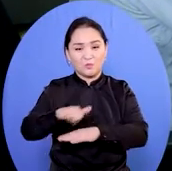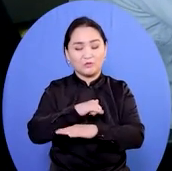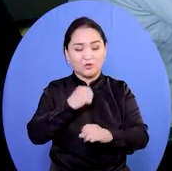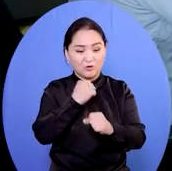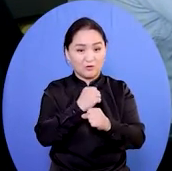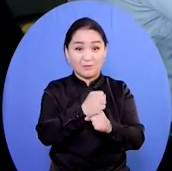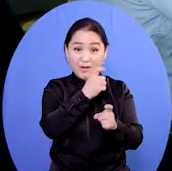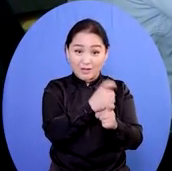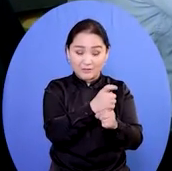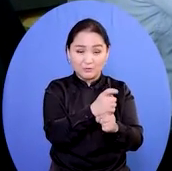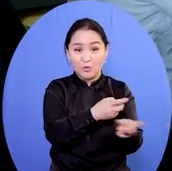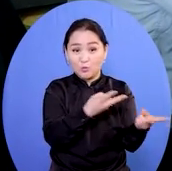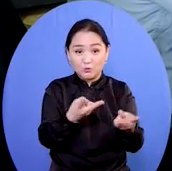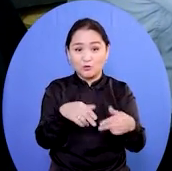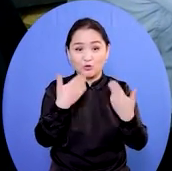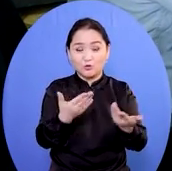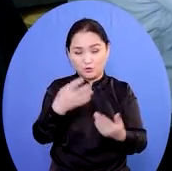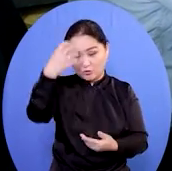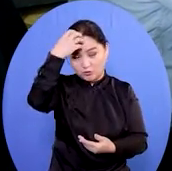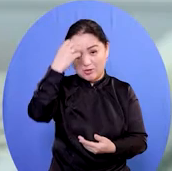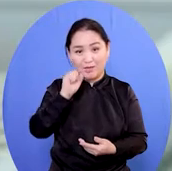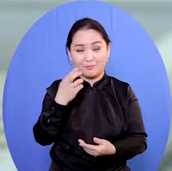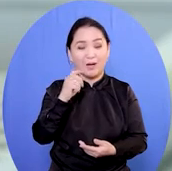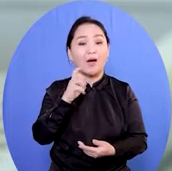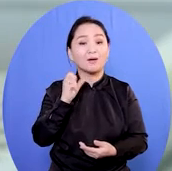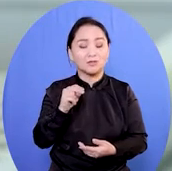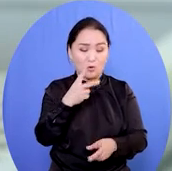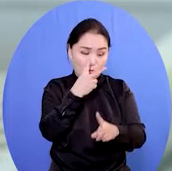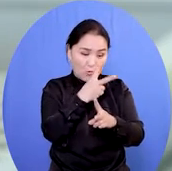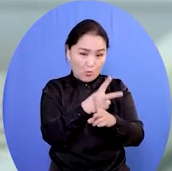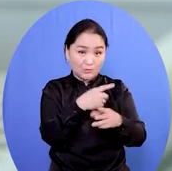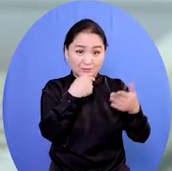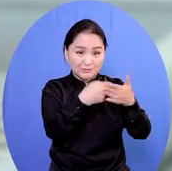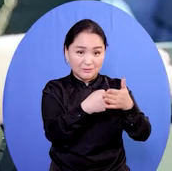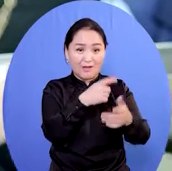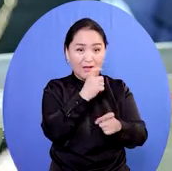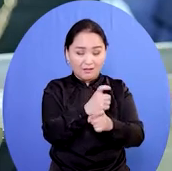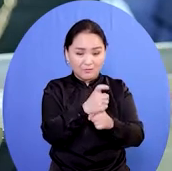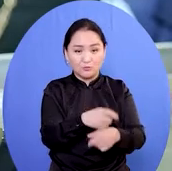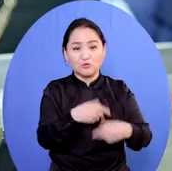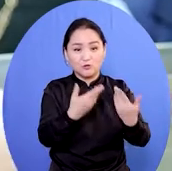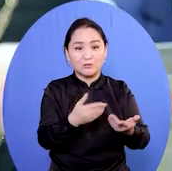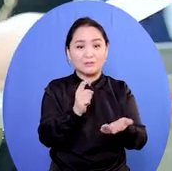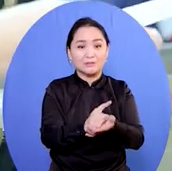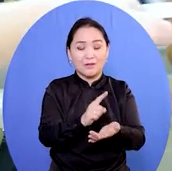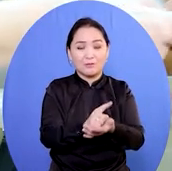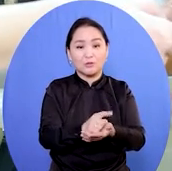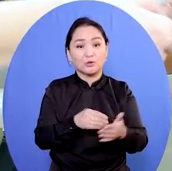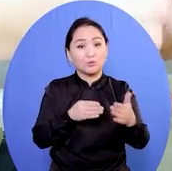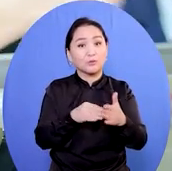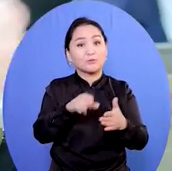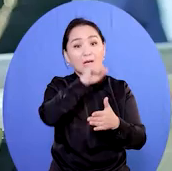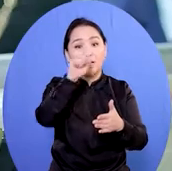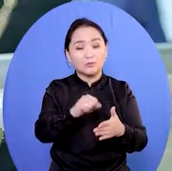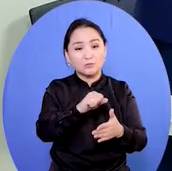Улсын хөдөлмөр халамжийн үйлчилгээг үзүүлж буй төрийн албан хаагч гэдэг бол хуульд заагдсан халамж хүртэх зайлшгүй шаардлага бүхий тулгамдсан